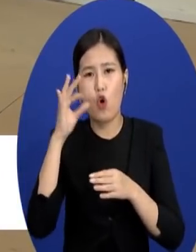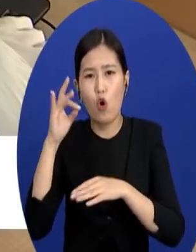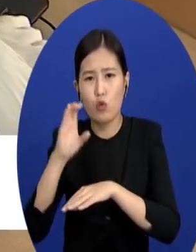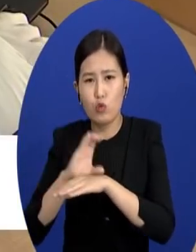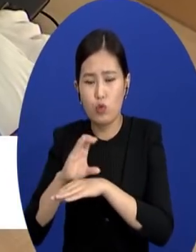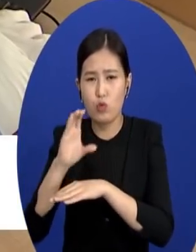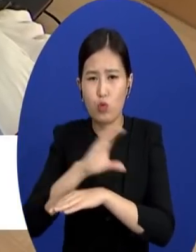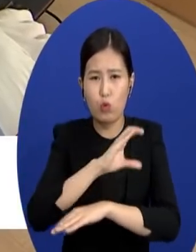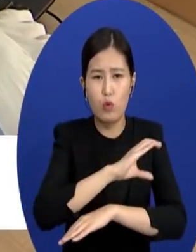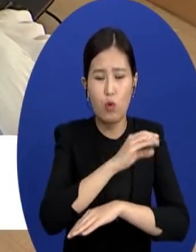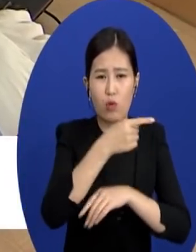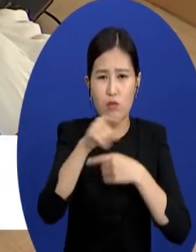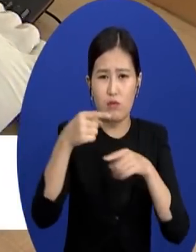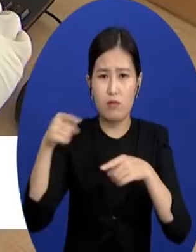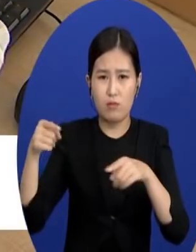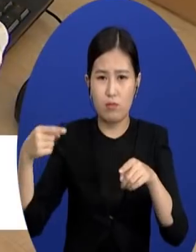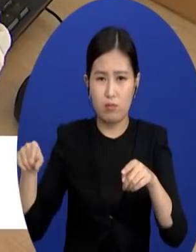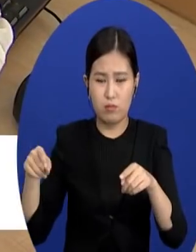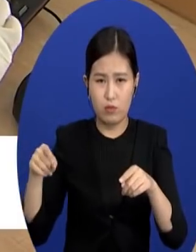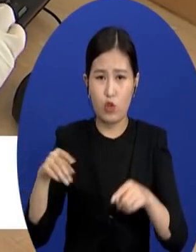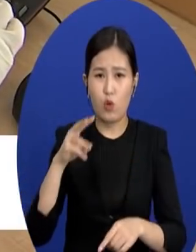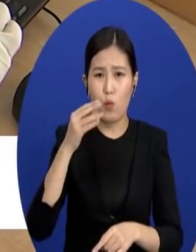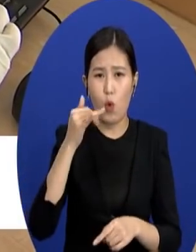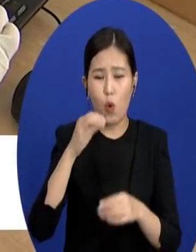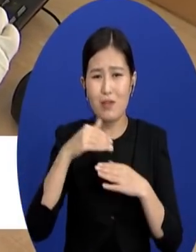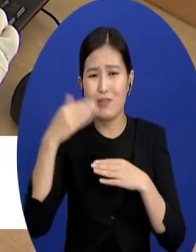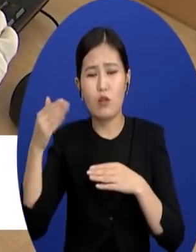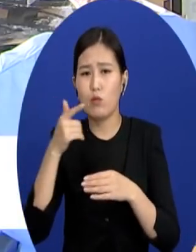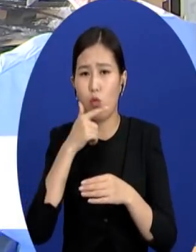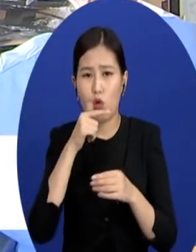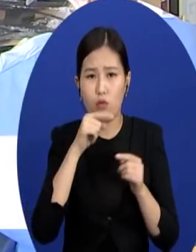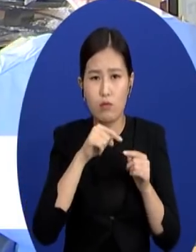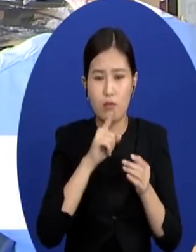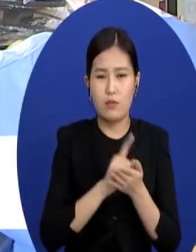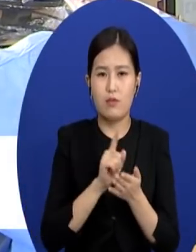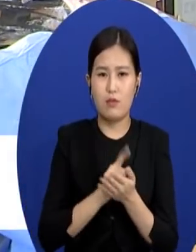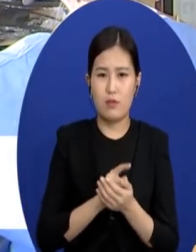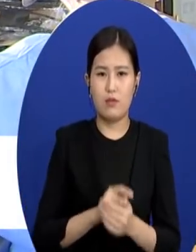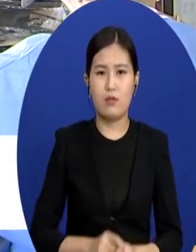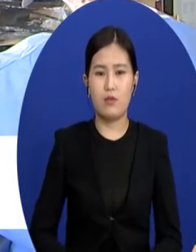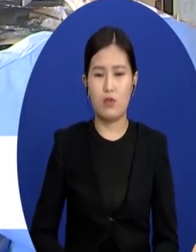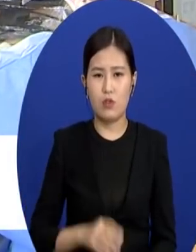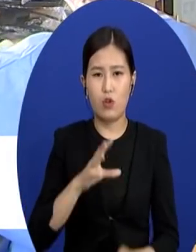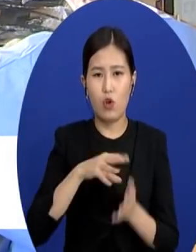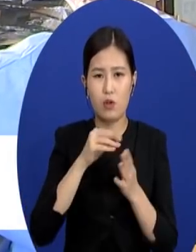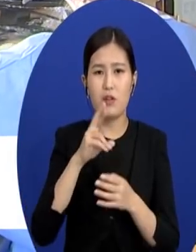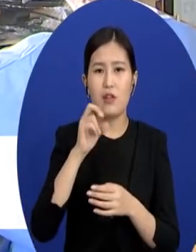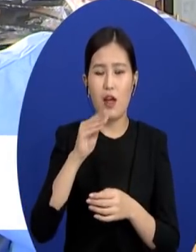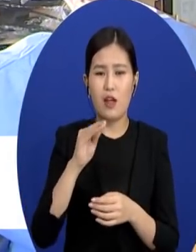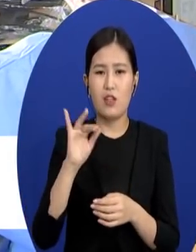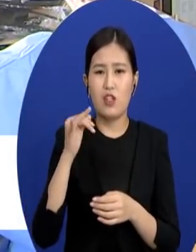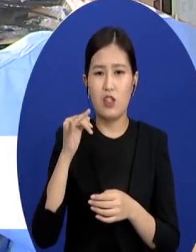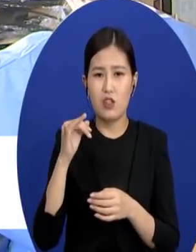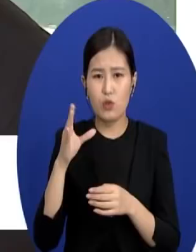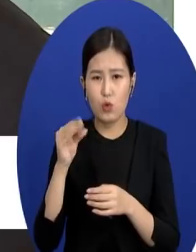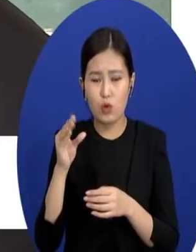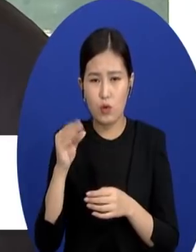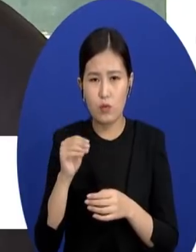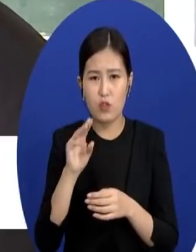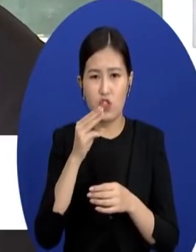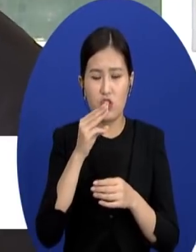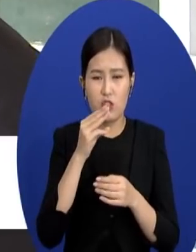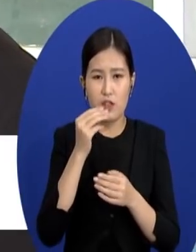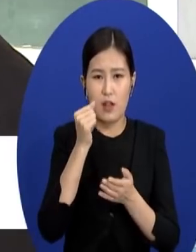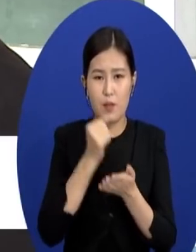сургуулийн оюутан хамрагдах боломж үүглээ. Оюутмөр иргэний болон оюутны нөмрлөхөө шинжилгээний байранд авч ирэх юм байна.